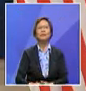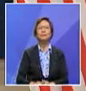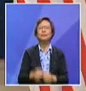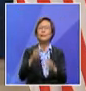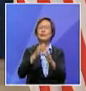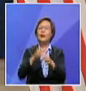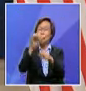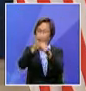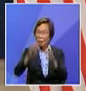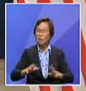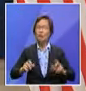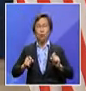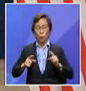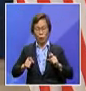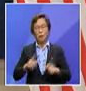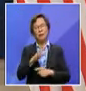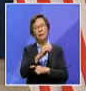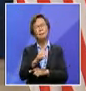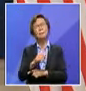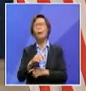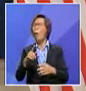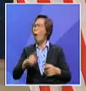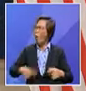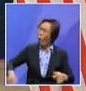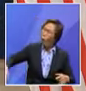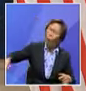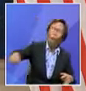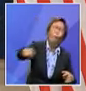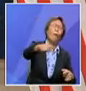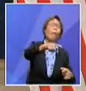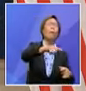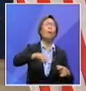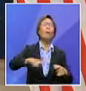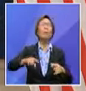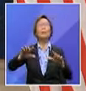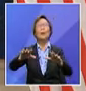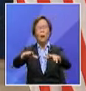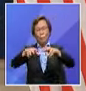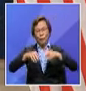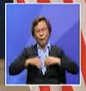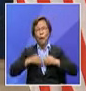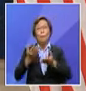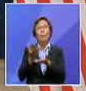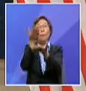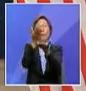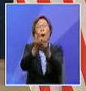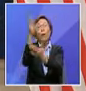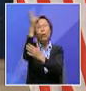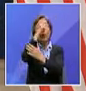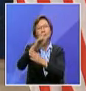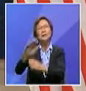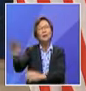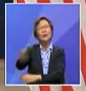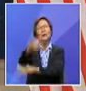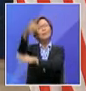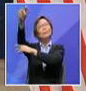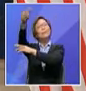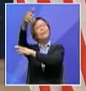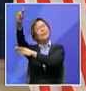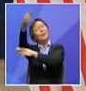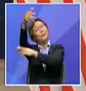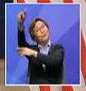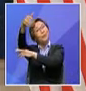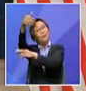sektor swasta dan sesiapa juga akan menyahut seruan kerajaan dengan mengibarkan Jalur